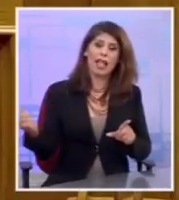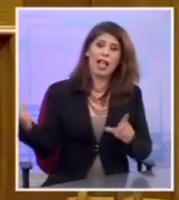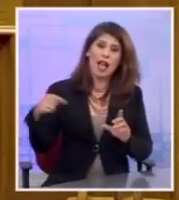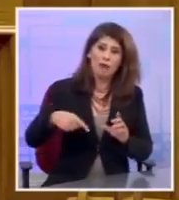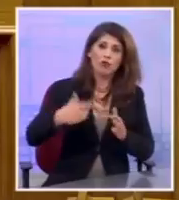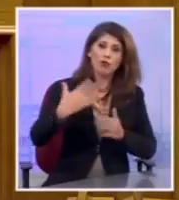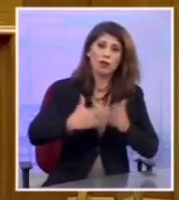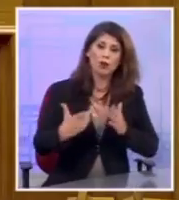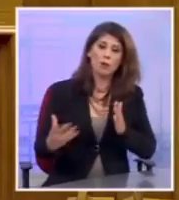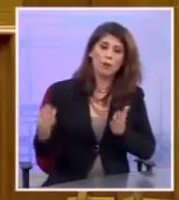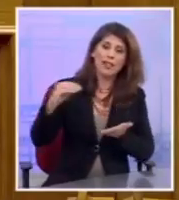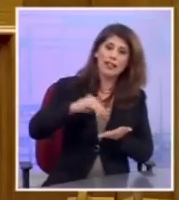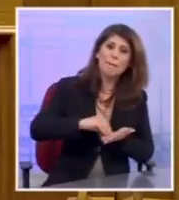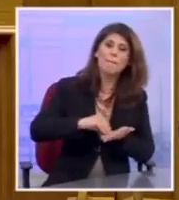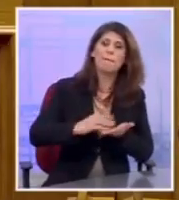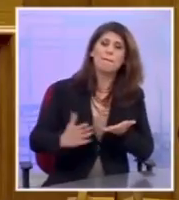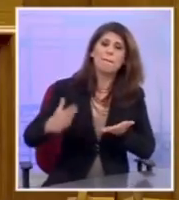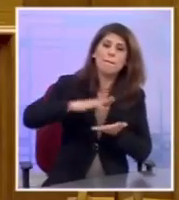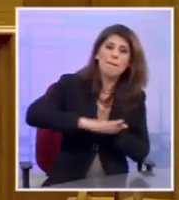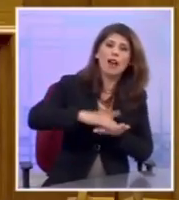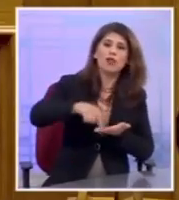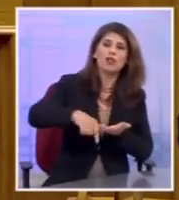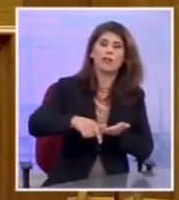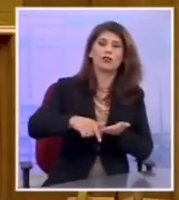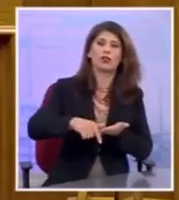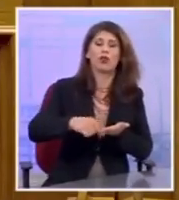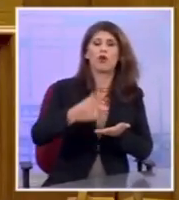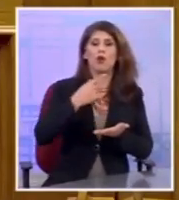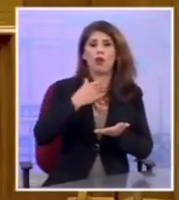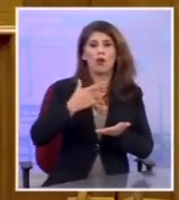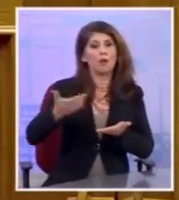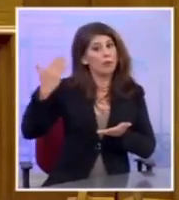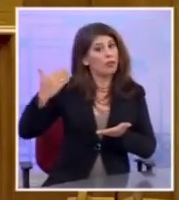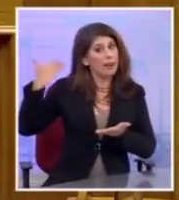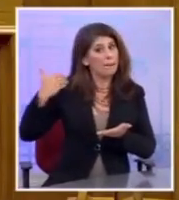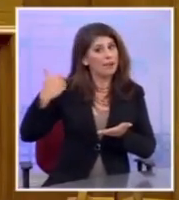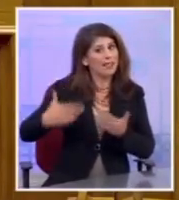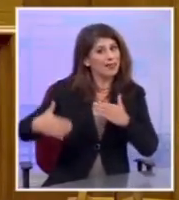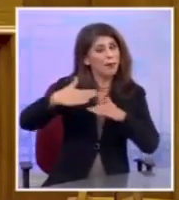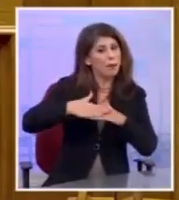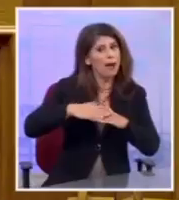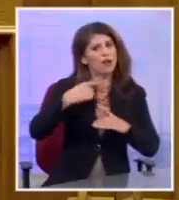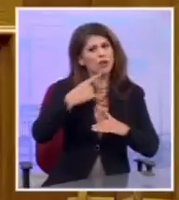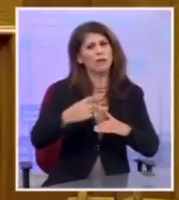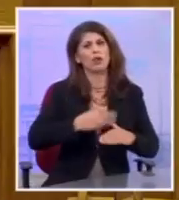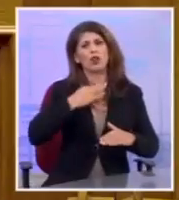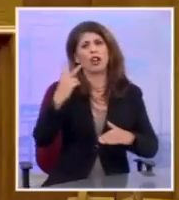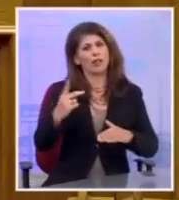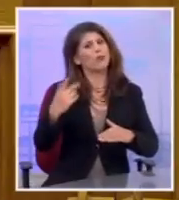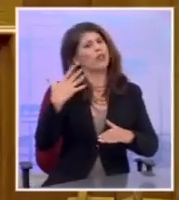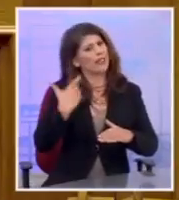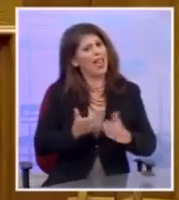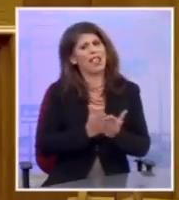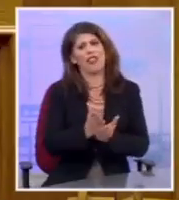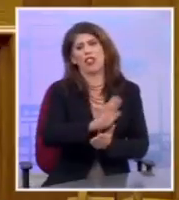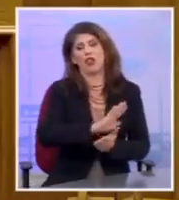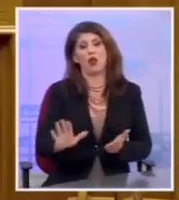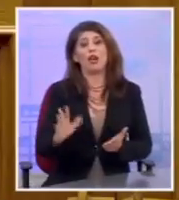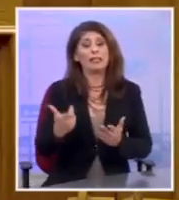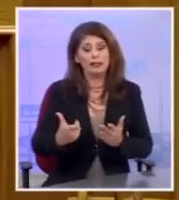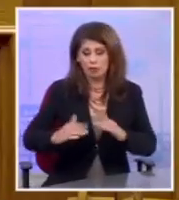συσσωρεύεται πάνω σε αυτό που ήταν πριν. Έτσι είπε ο κύριος Καραθαρασόπουλος και έχει δίκιο. Τι είναι όμως αυτό που